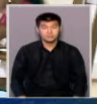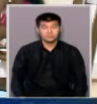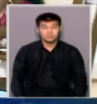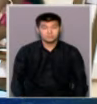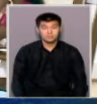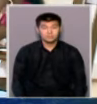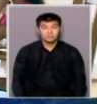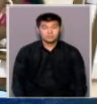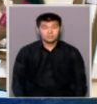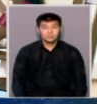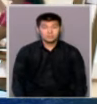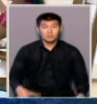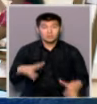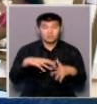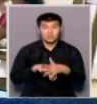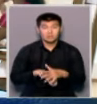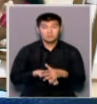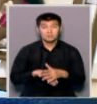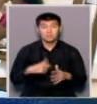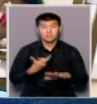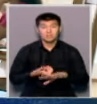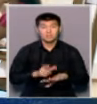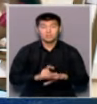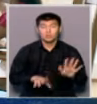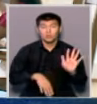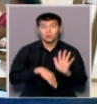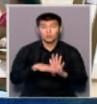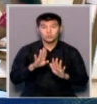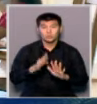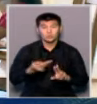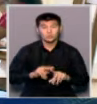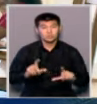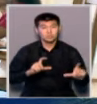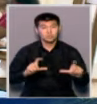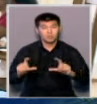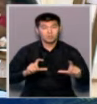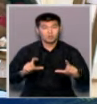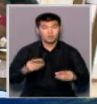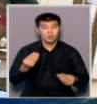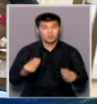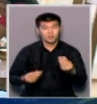Олардың енді ішінде ең үздік шахматшыларды біздер